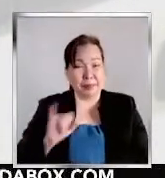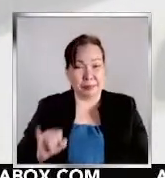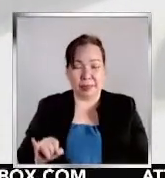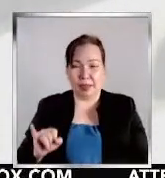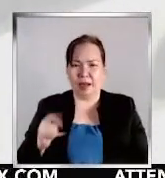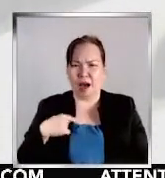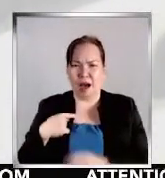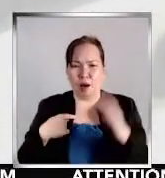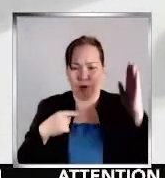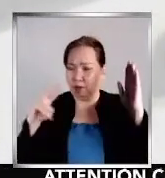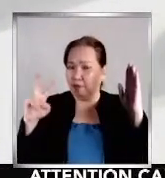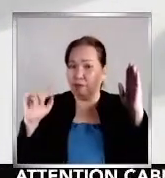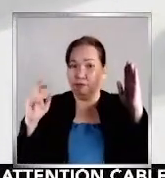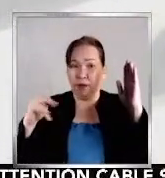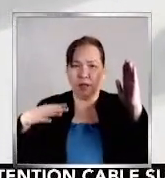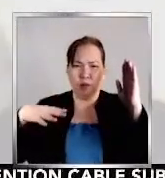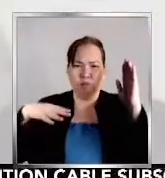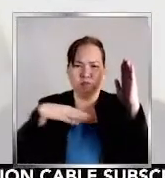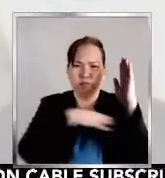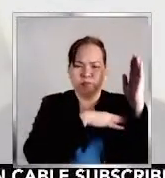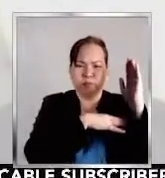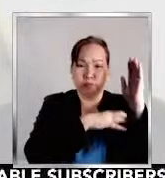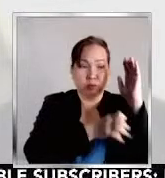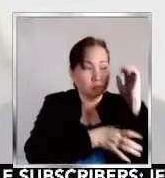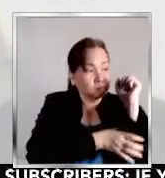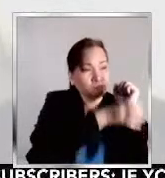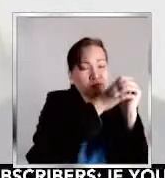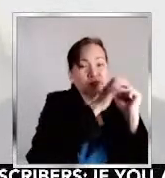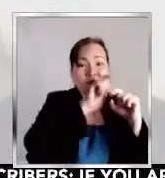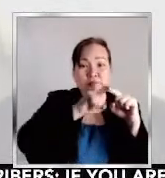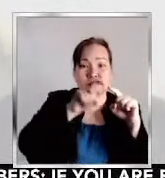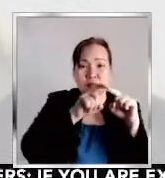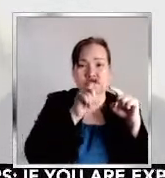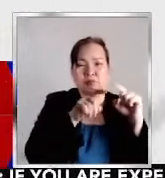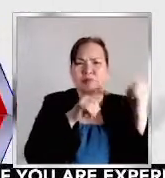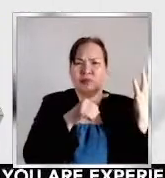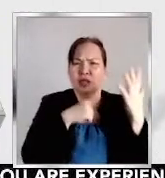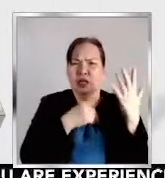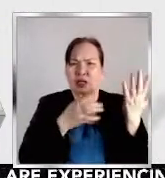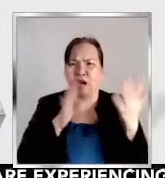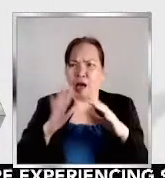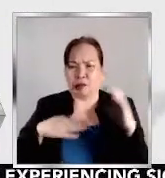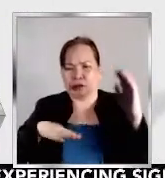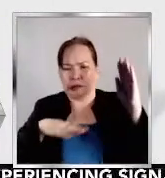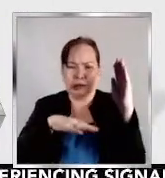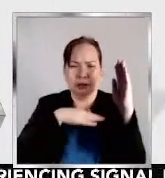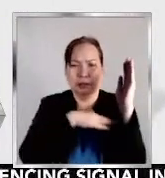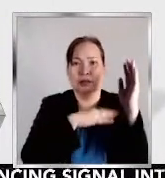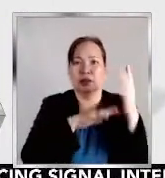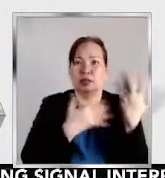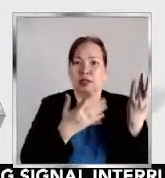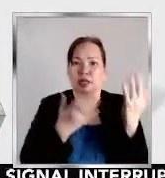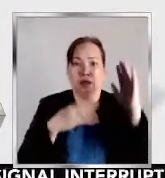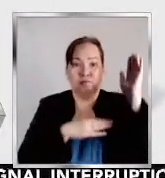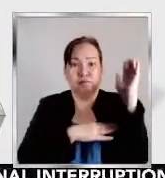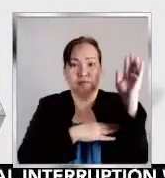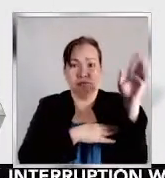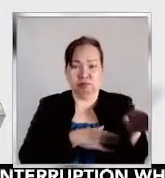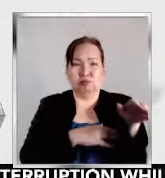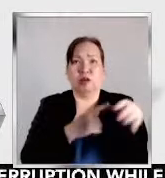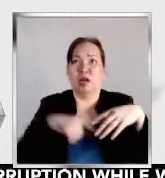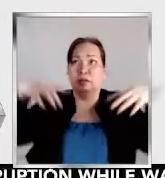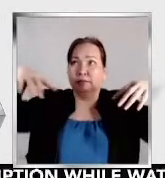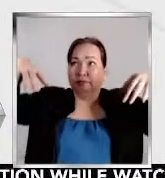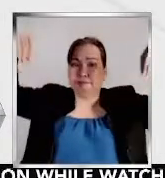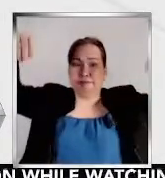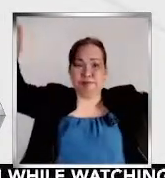van matapos mawalan umano ng preno. Isinugod sa ospital ang sugatang driver. Naputol ang poste kaya nagka-brownout sa 19